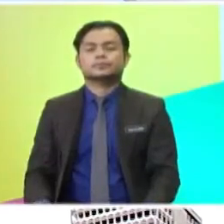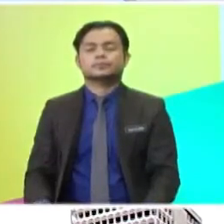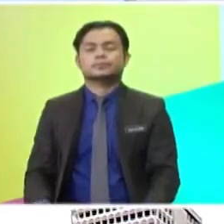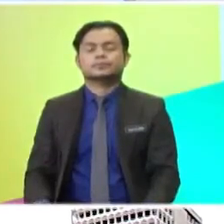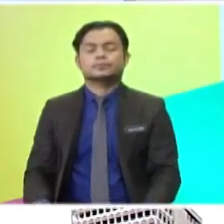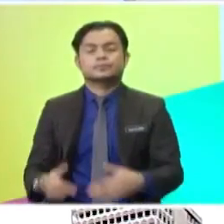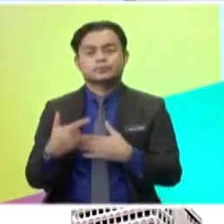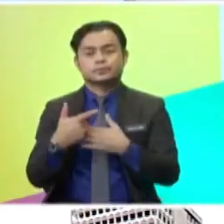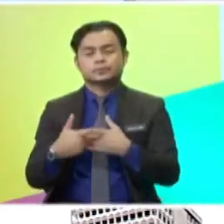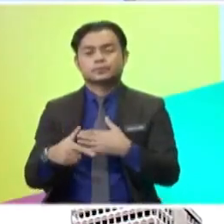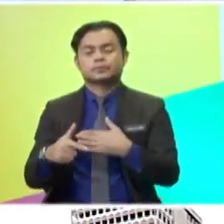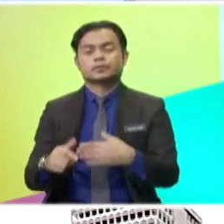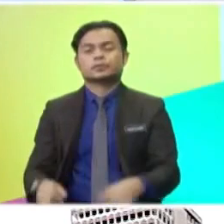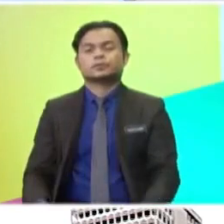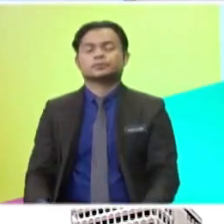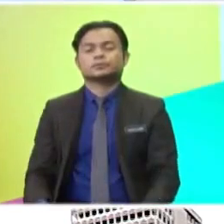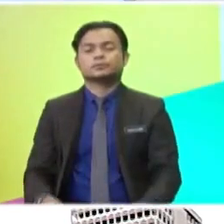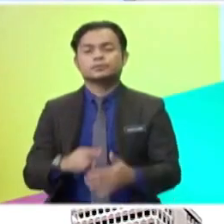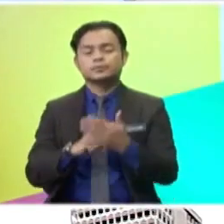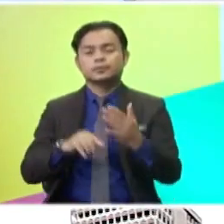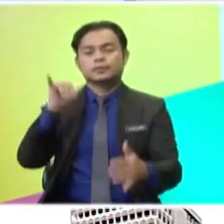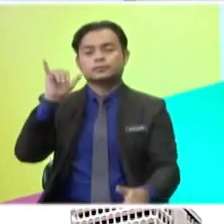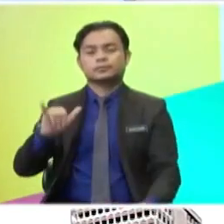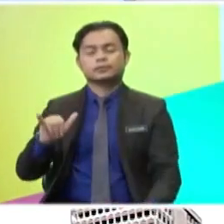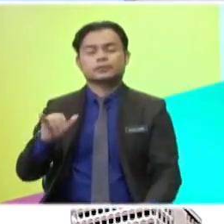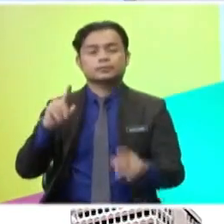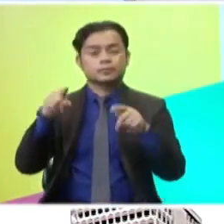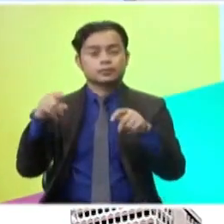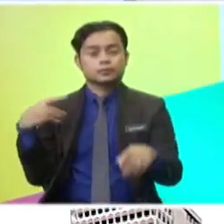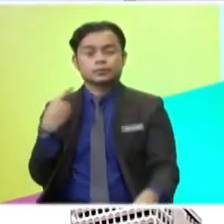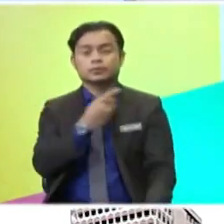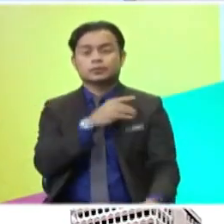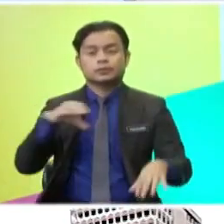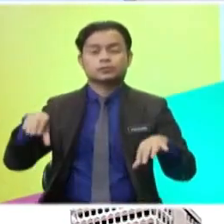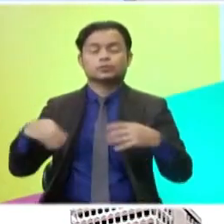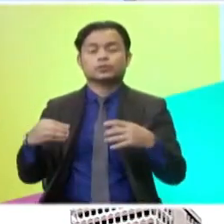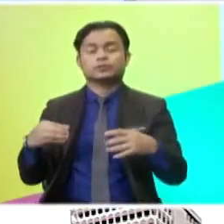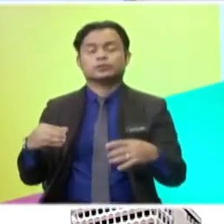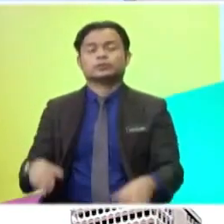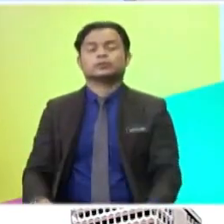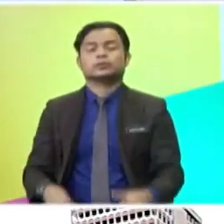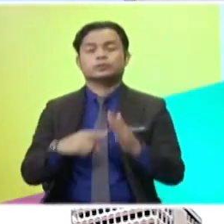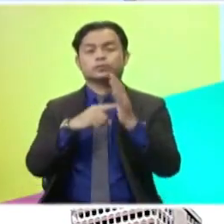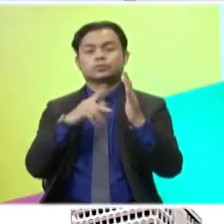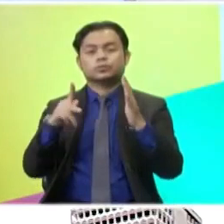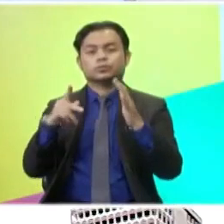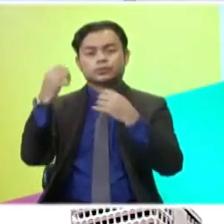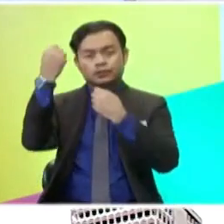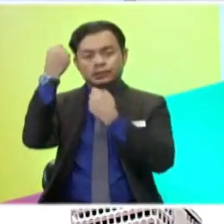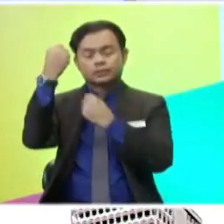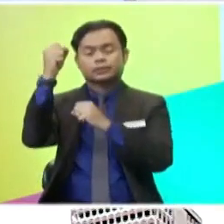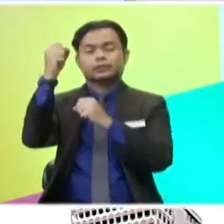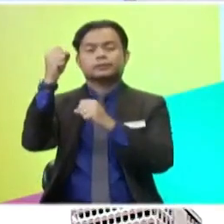Kemudian, seterusnya, apa yang perlu kita lakukan? Kita hendaklah menunjukkan taat setia yang tidak berbelah bagi